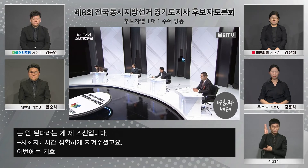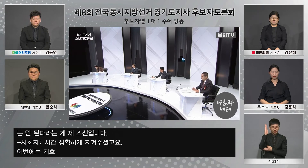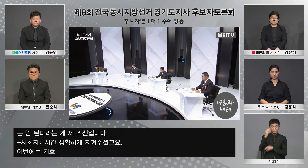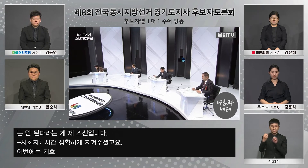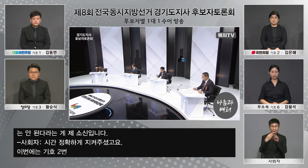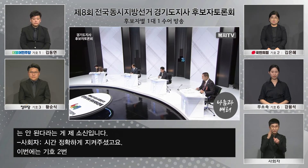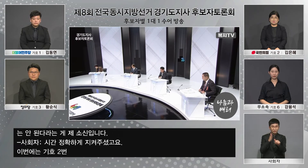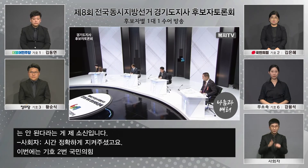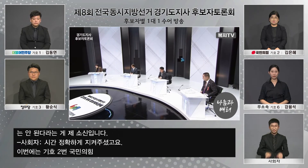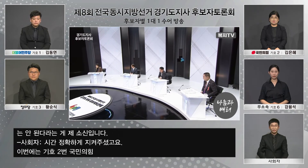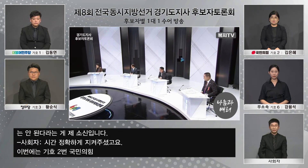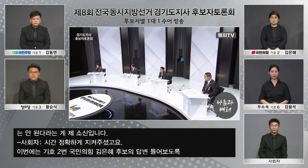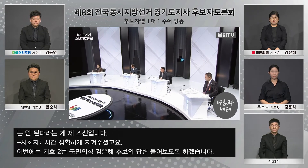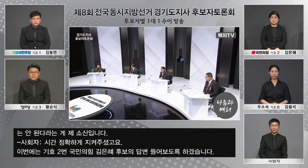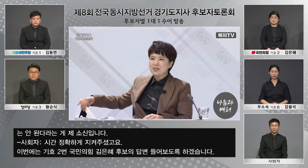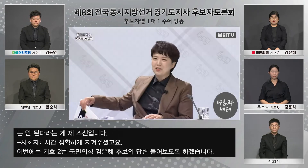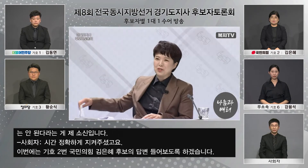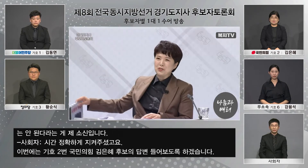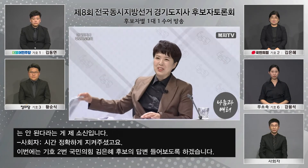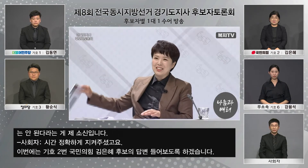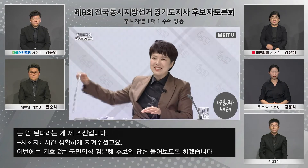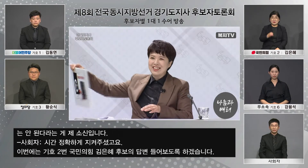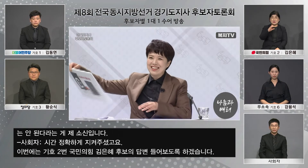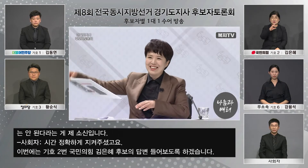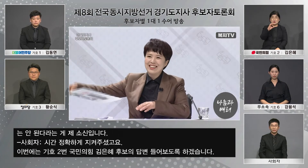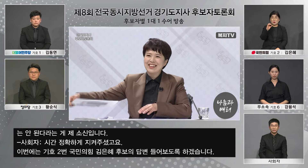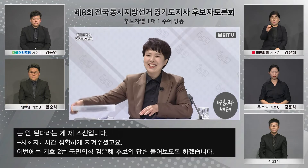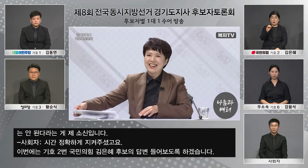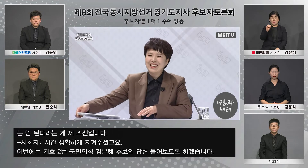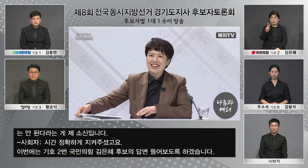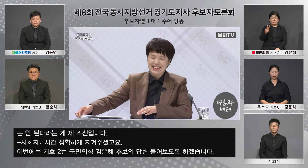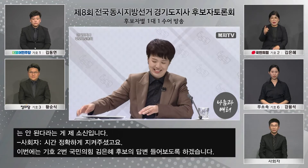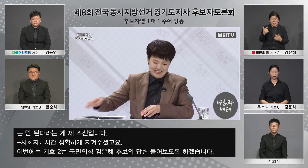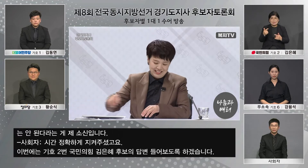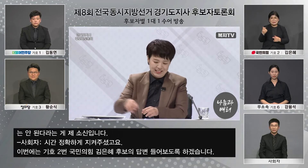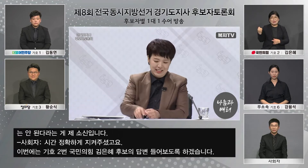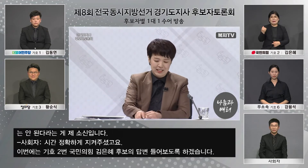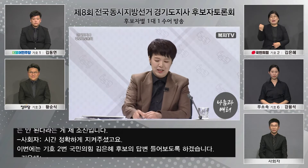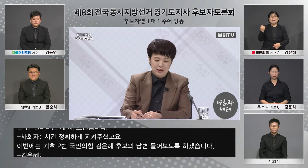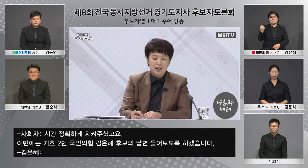들어보도록 하겠습니다. 저 탄소를 들고 다니는데